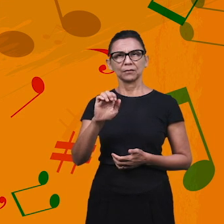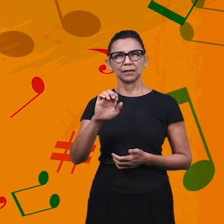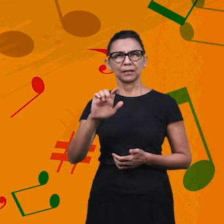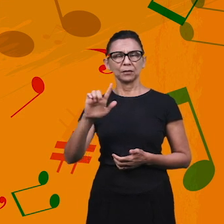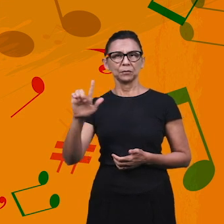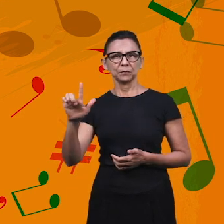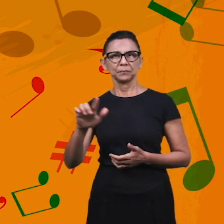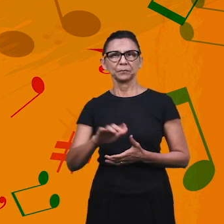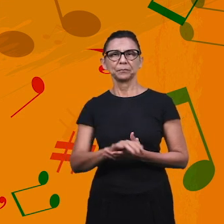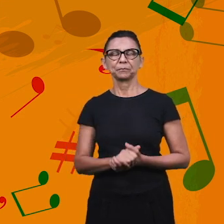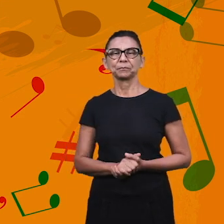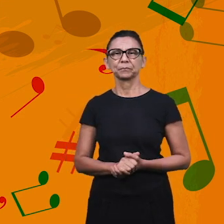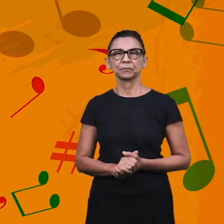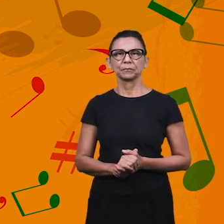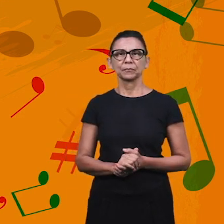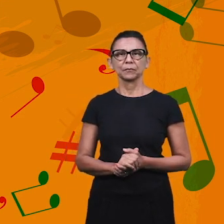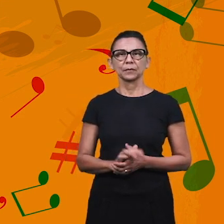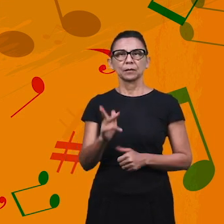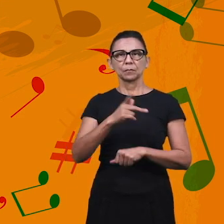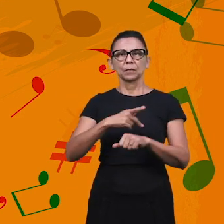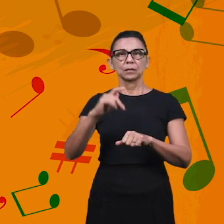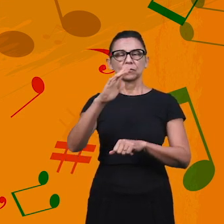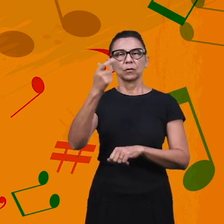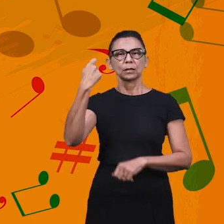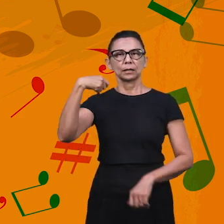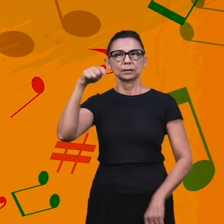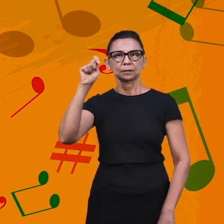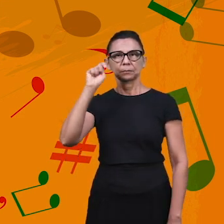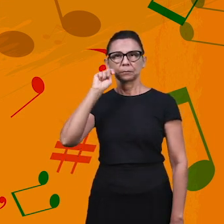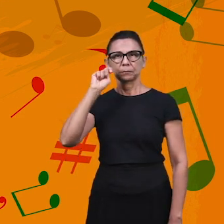Rafaela Amiel, 3 ans, Madrid, Espagne.